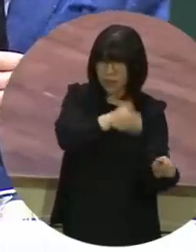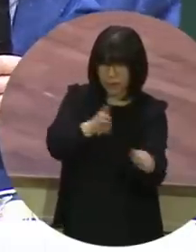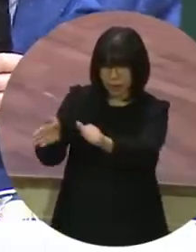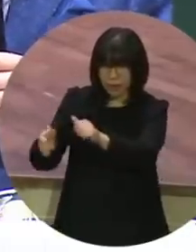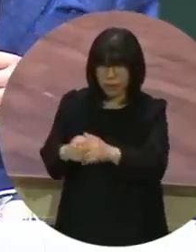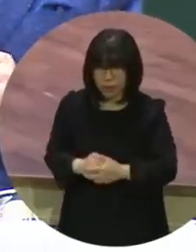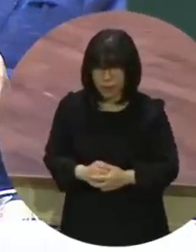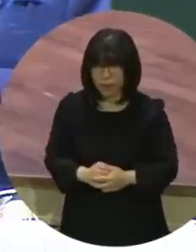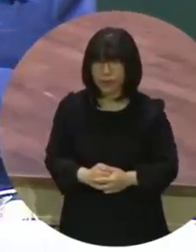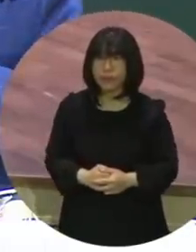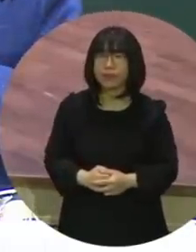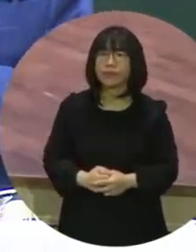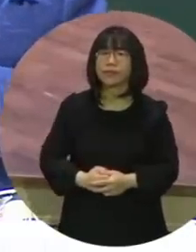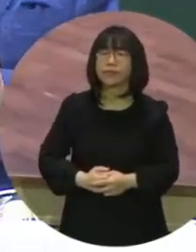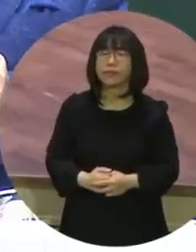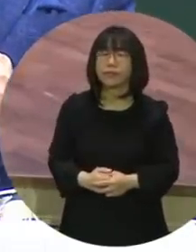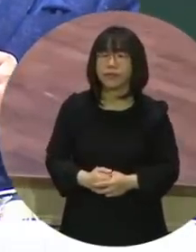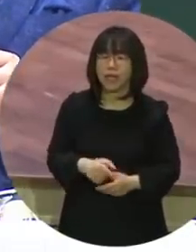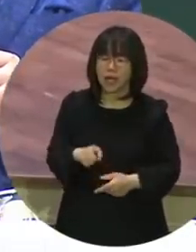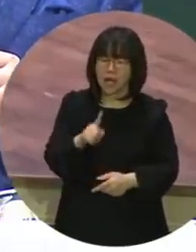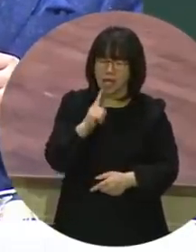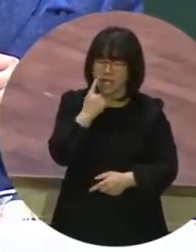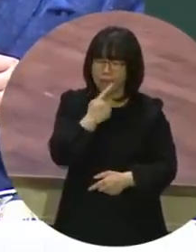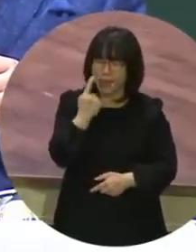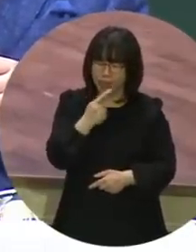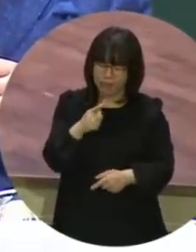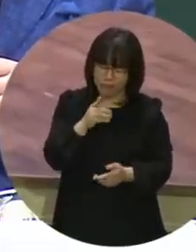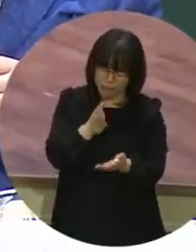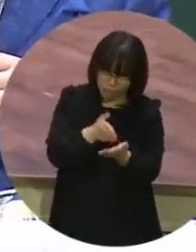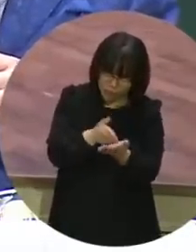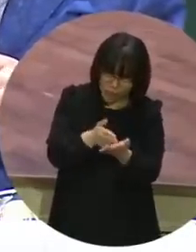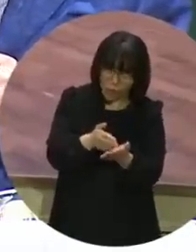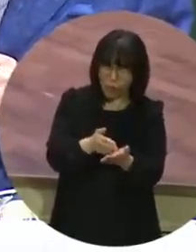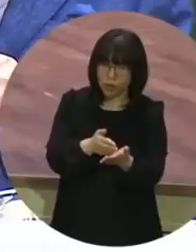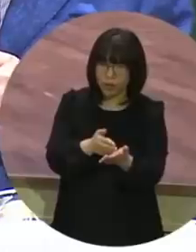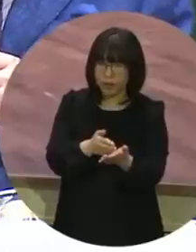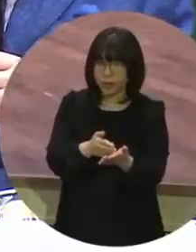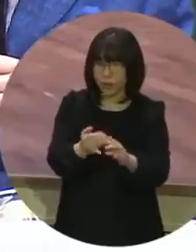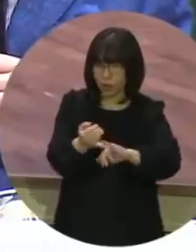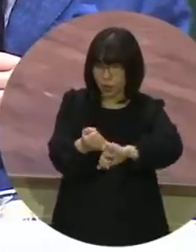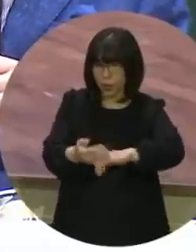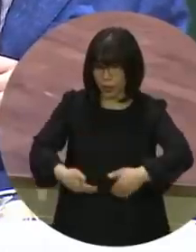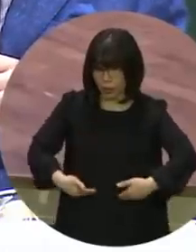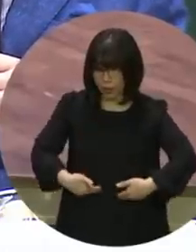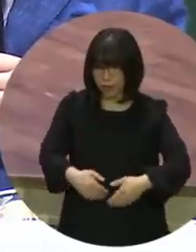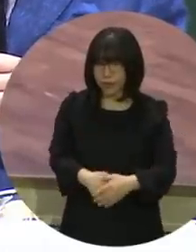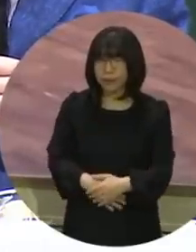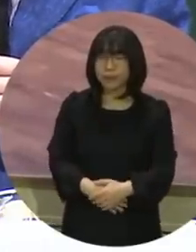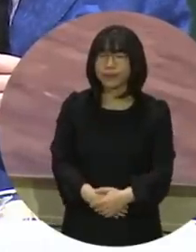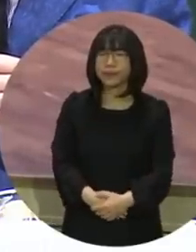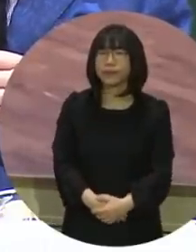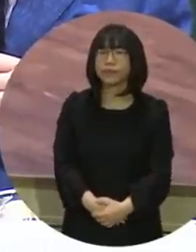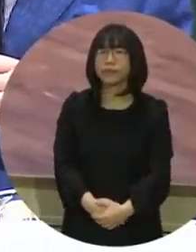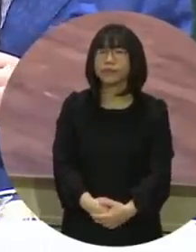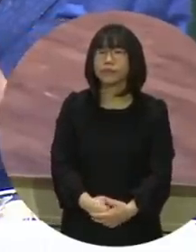그래 돼야 여러분이요, 이것이 돼야 되는데, 자,